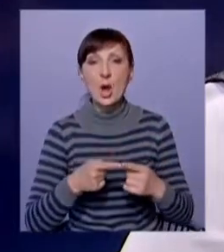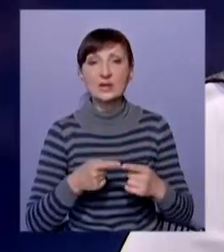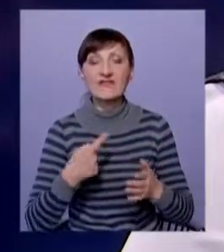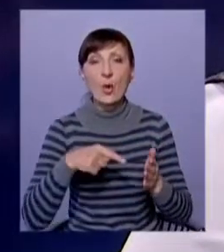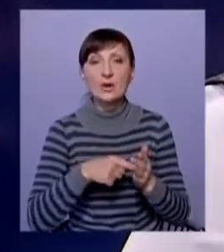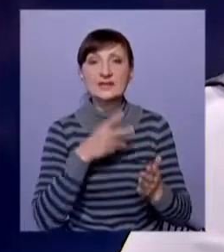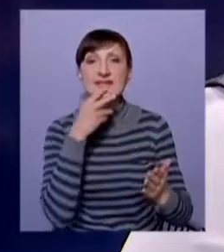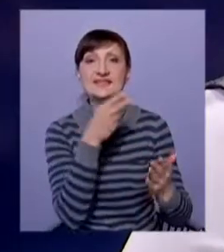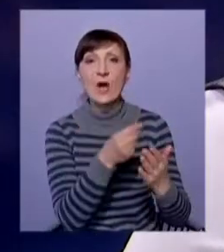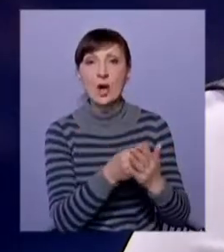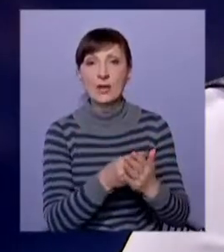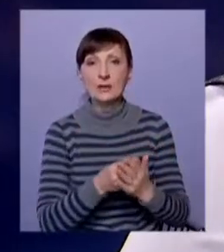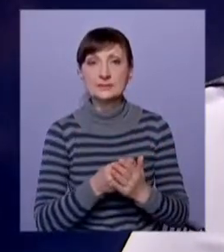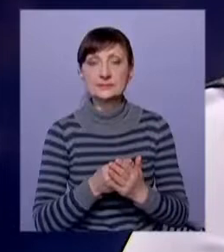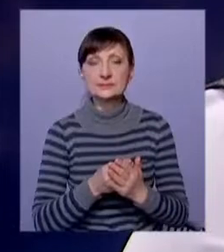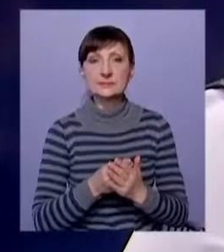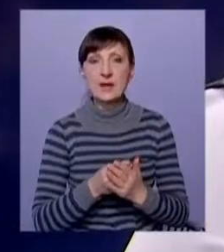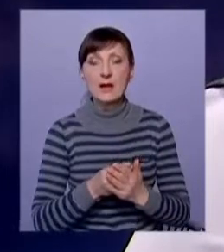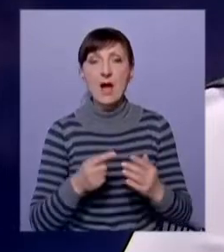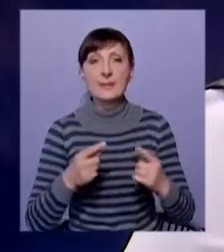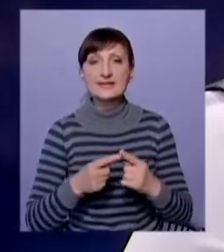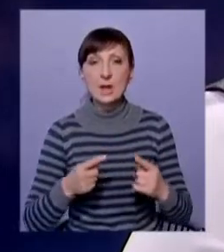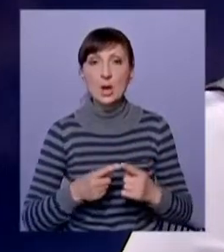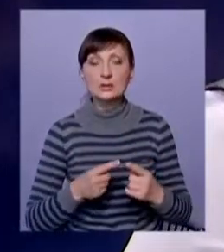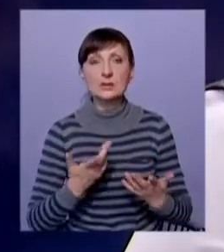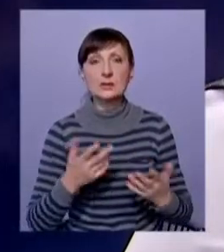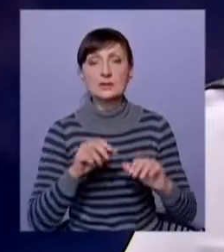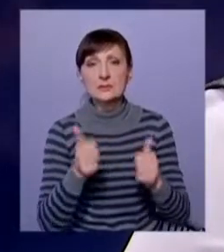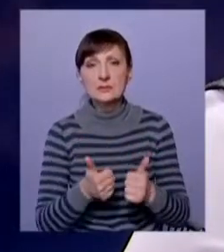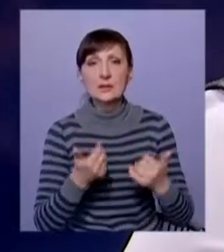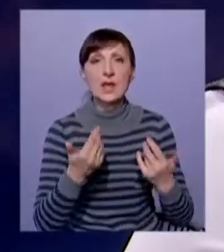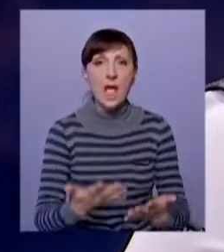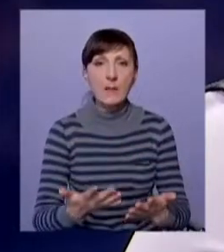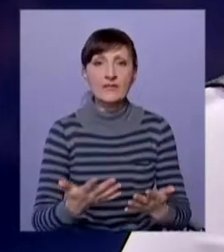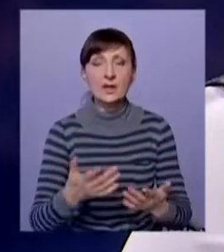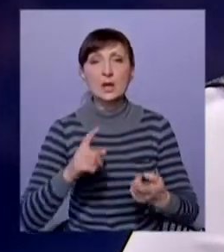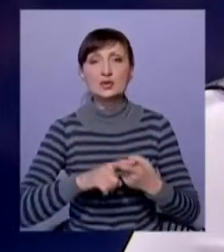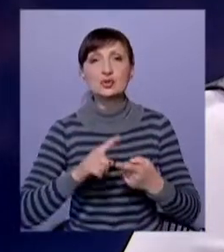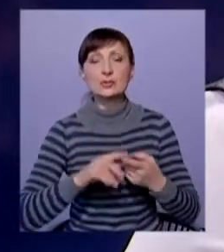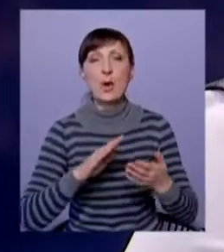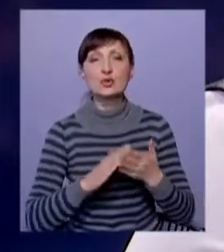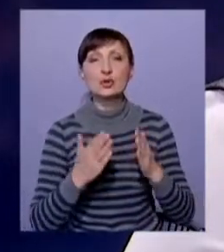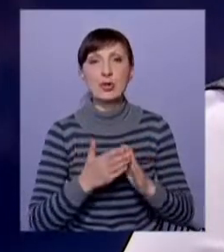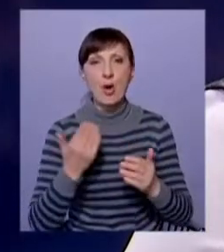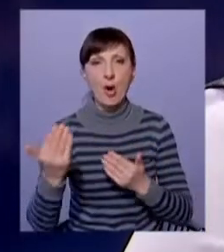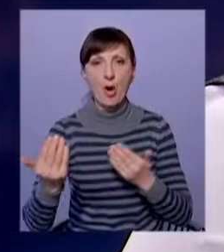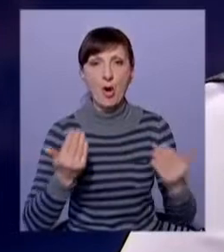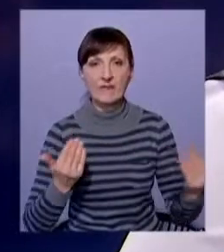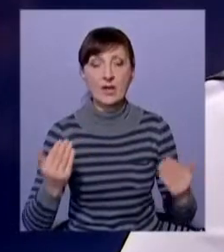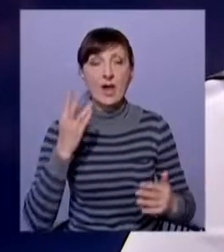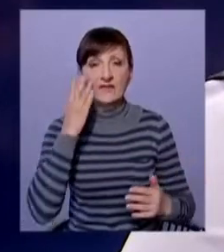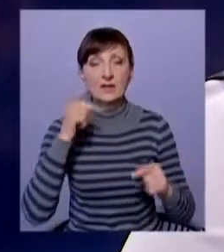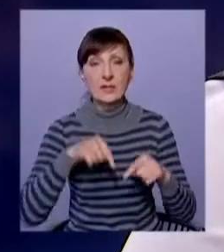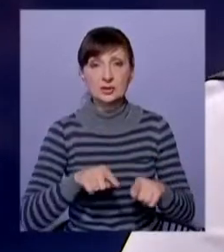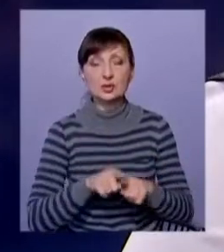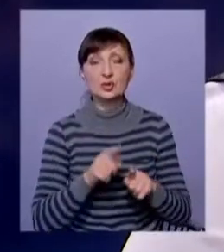городе складываются определенные параметры, требования, ну, чтобы это было здоровье. Да, допустим, да, с учетом есть условий. Горы в Алматы, это тоже, наверное,